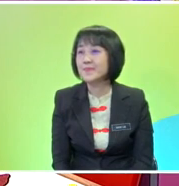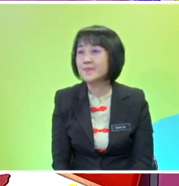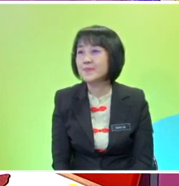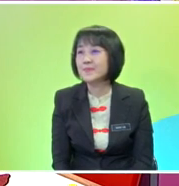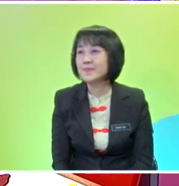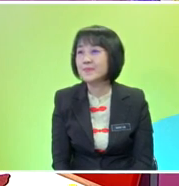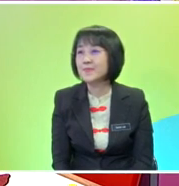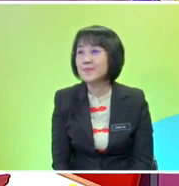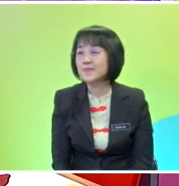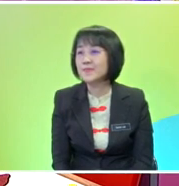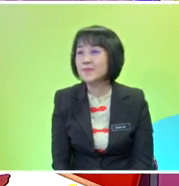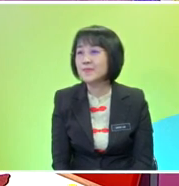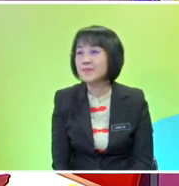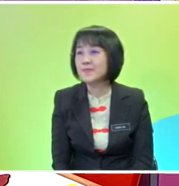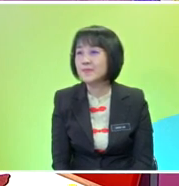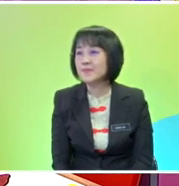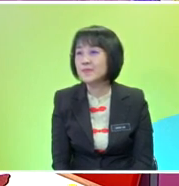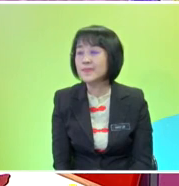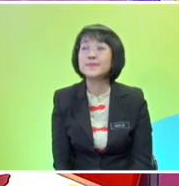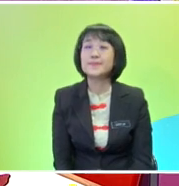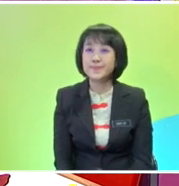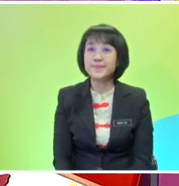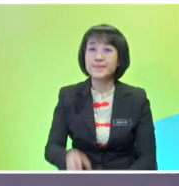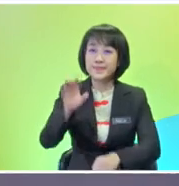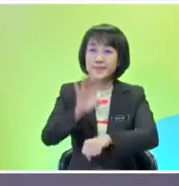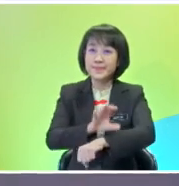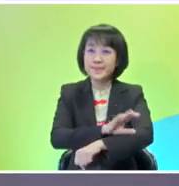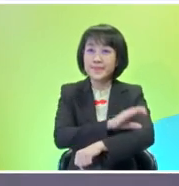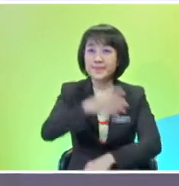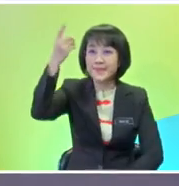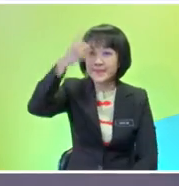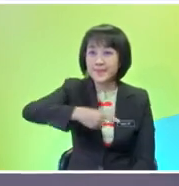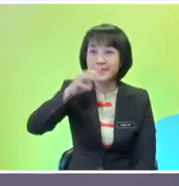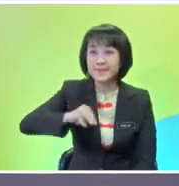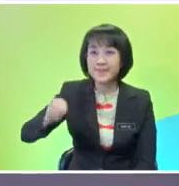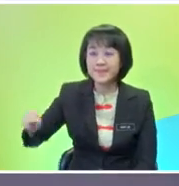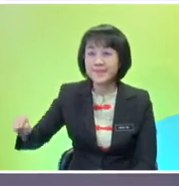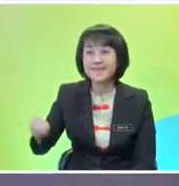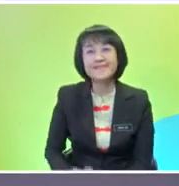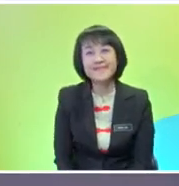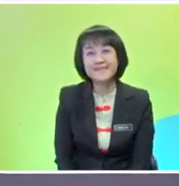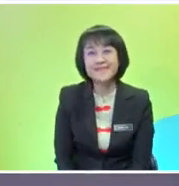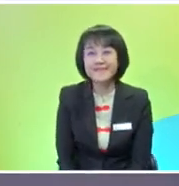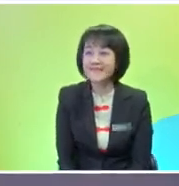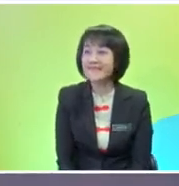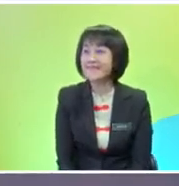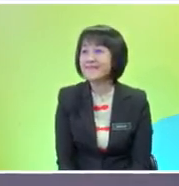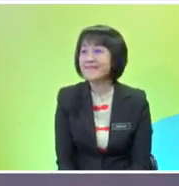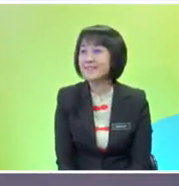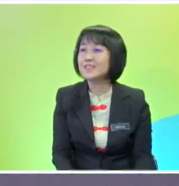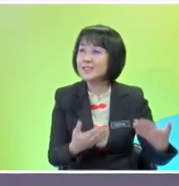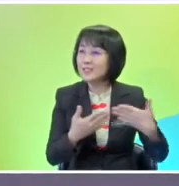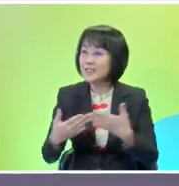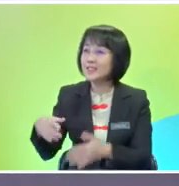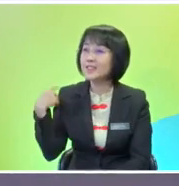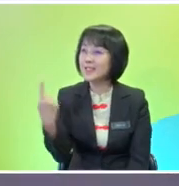komputer di depan okey bawah tadi okey Baiklah okey ikutnya H seterusnya kita